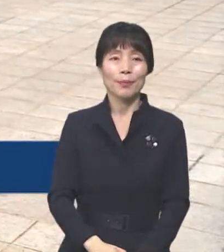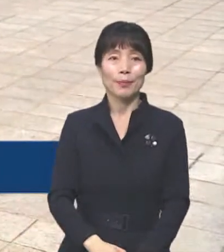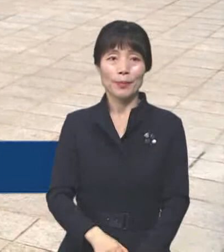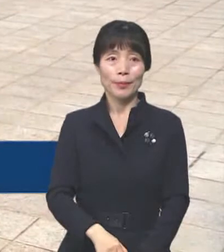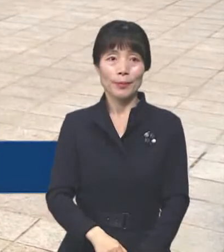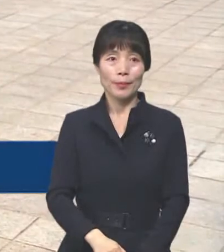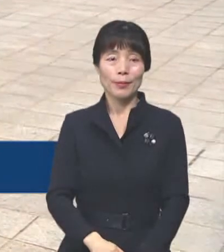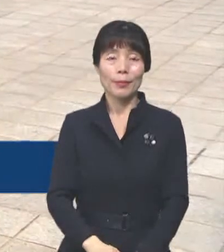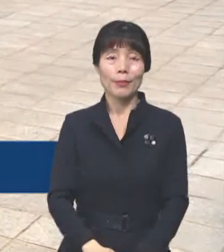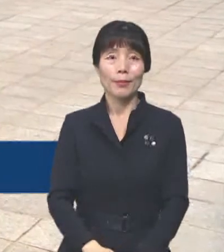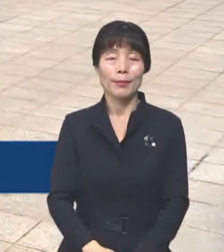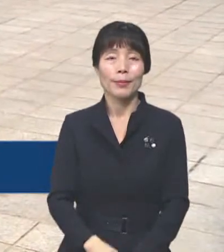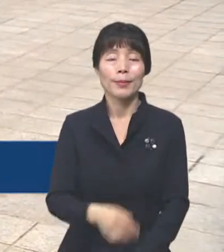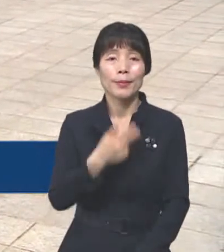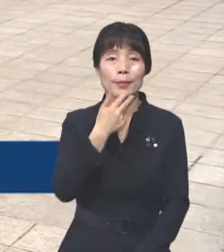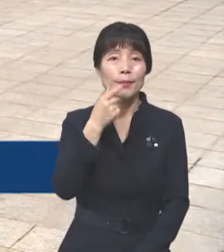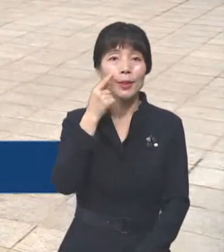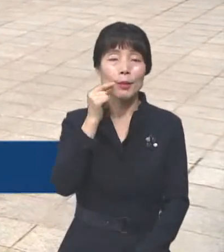綺麗で,